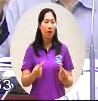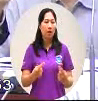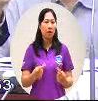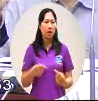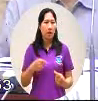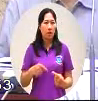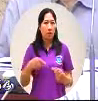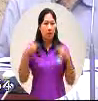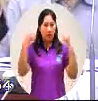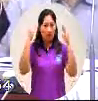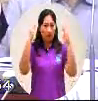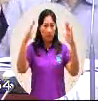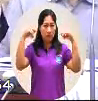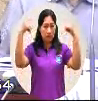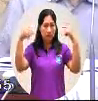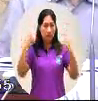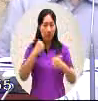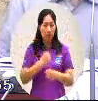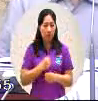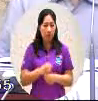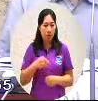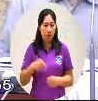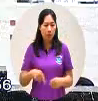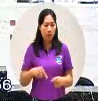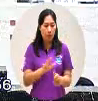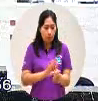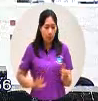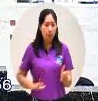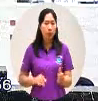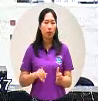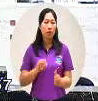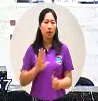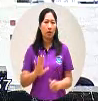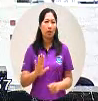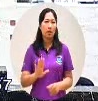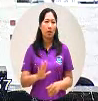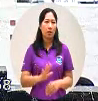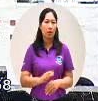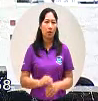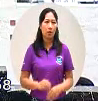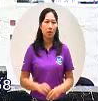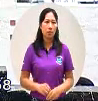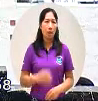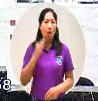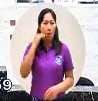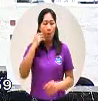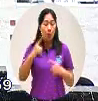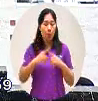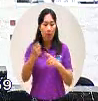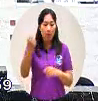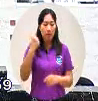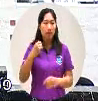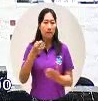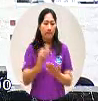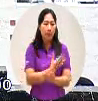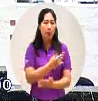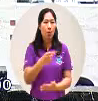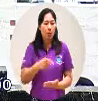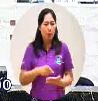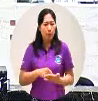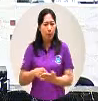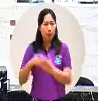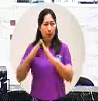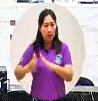无， 我来讲就是， 人少，人 少。你这种人力无够的， 是， 应该咱市政府，你爱甲市长建